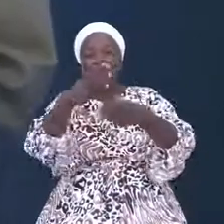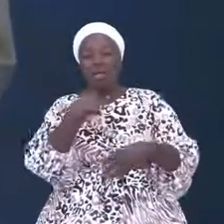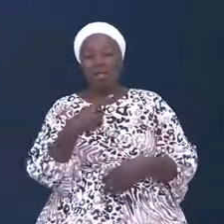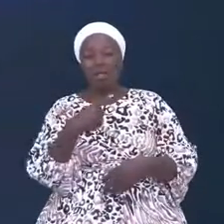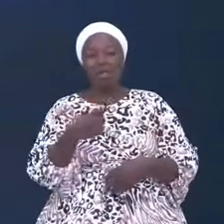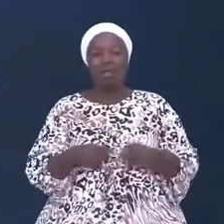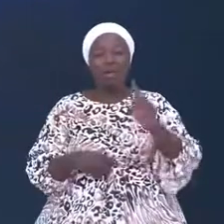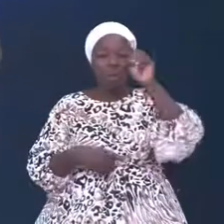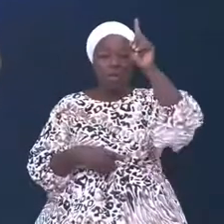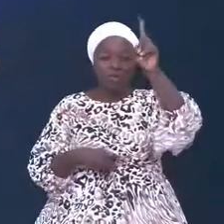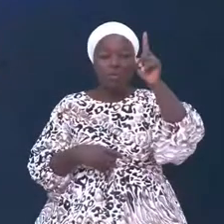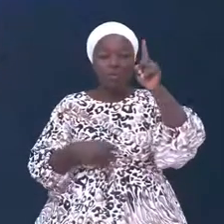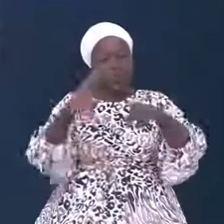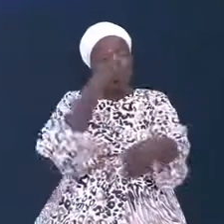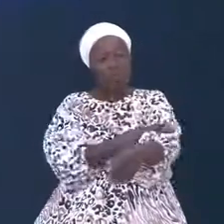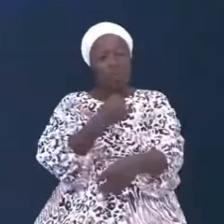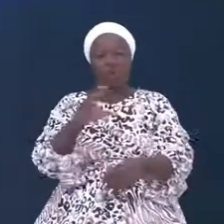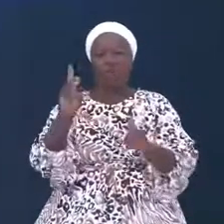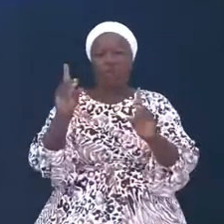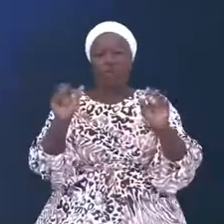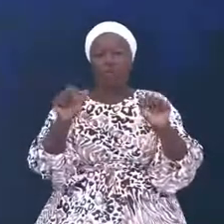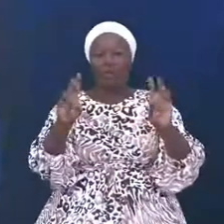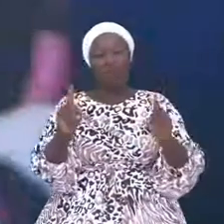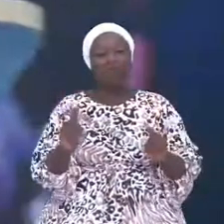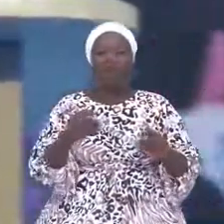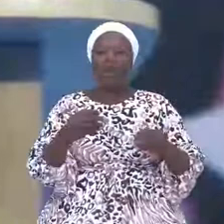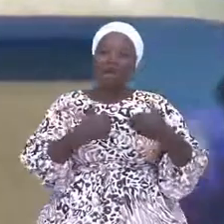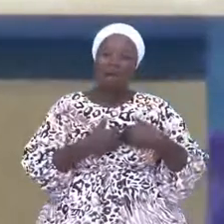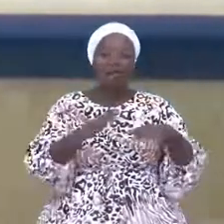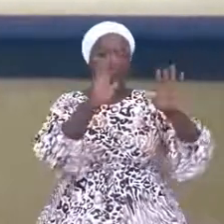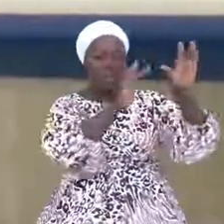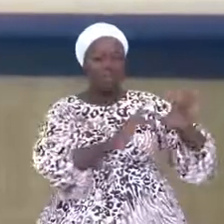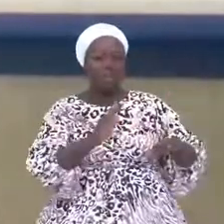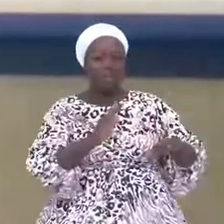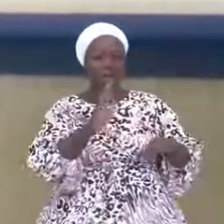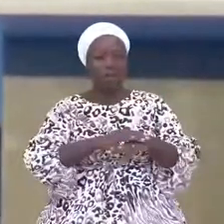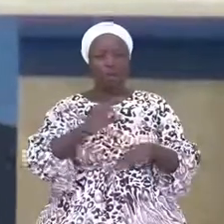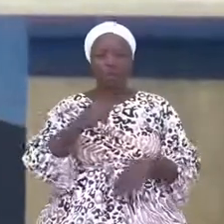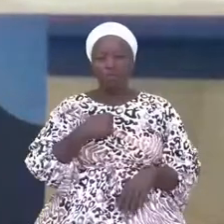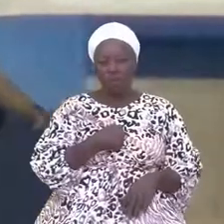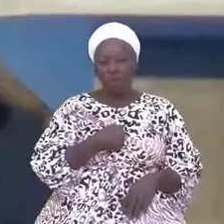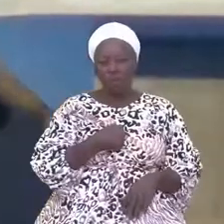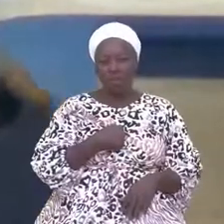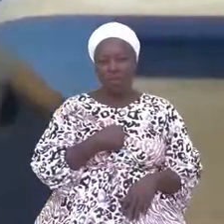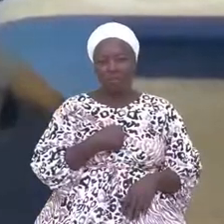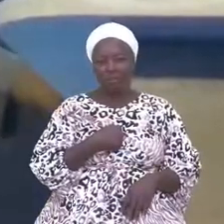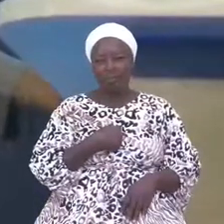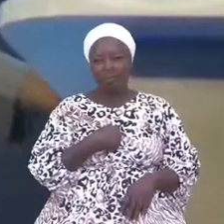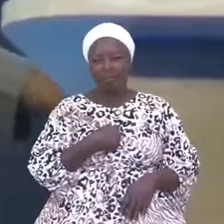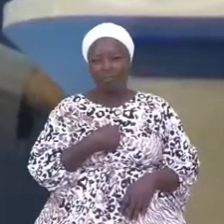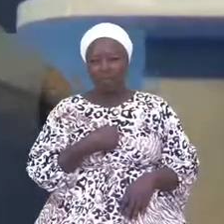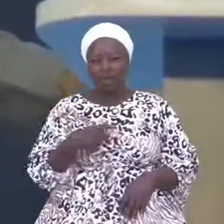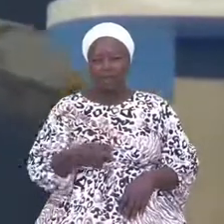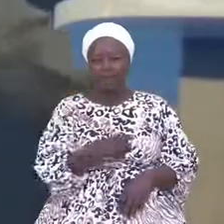qui criaient: Aie pitié de nous, fils de David. Aie pitié de nous,